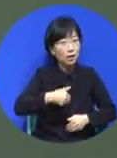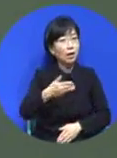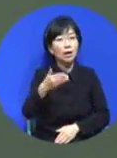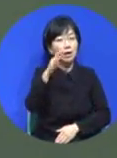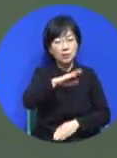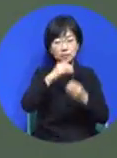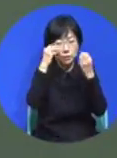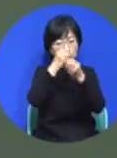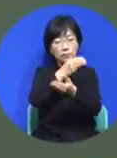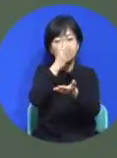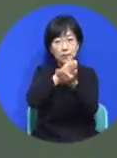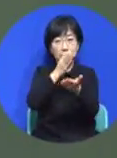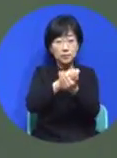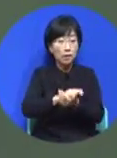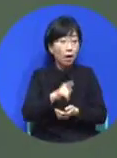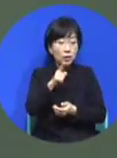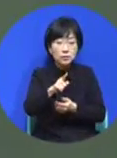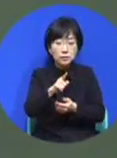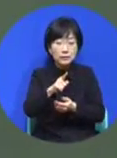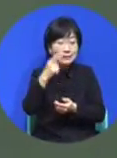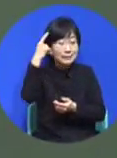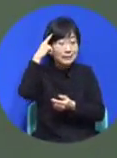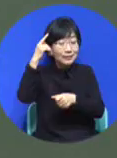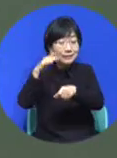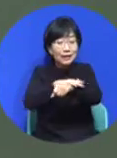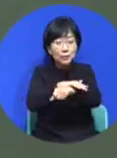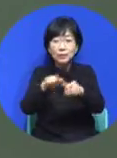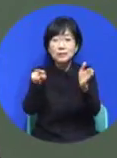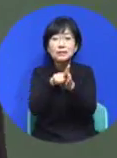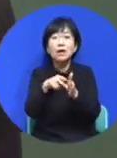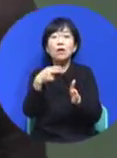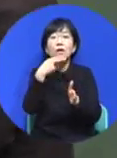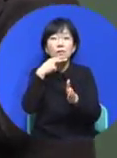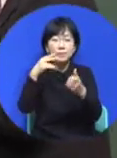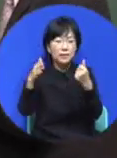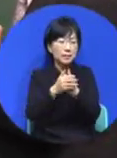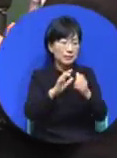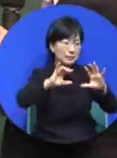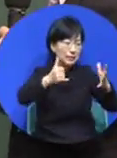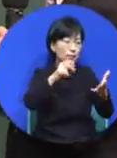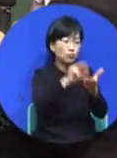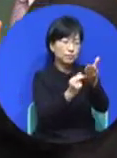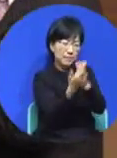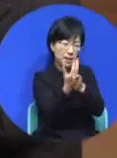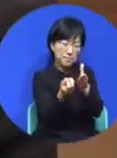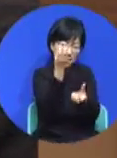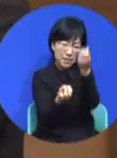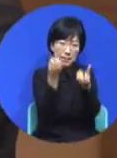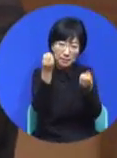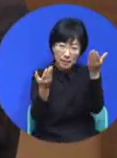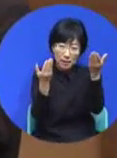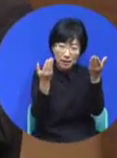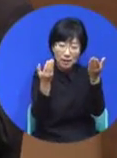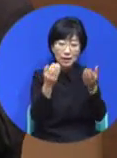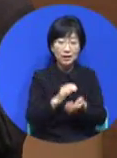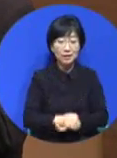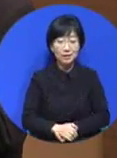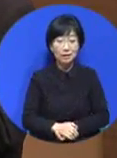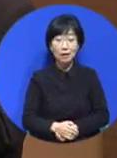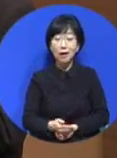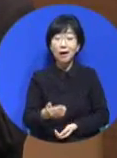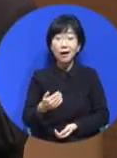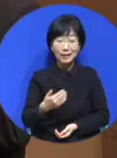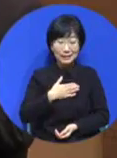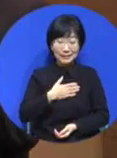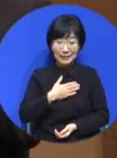with their lips, but they don't really believe. And that's why the hardships continue to come in this earth. 다행스럽게 저는 배경이 없었습니다. I think